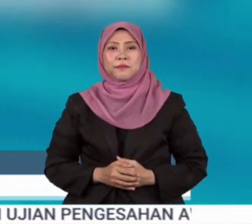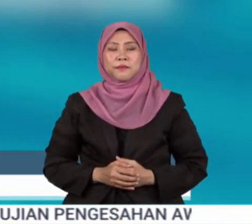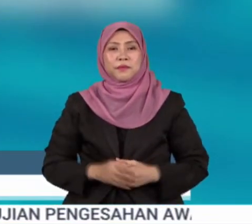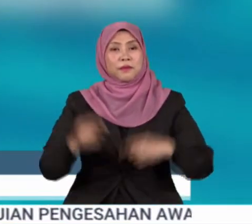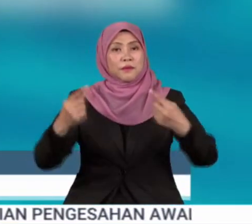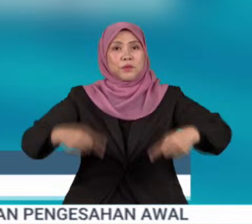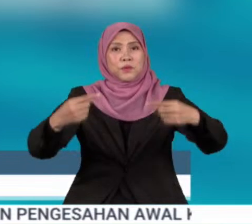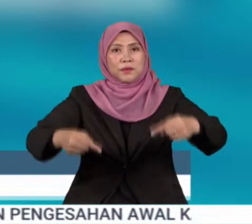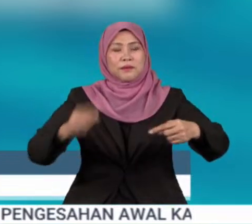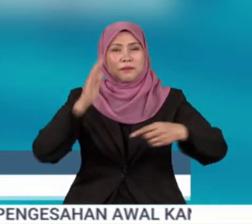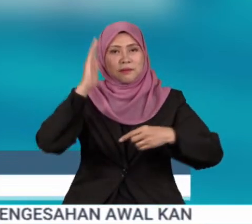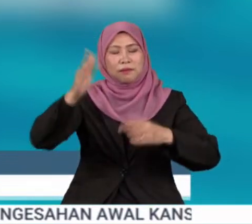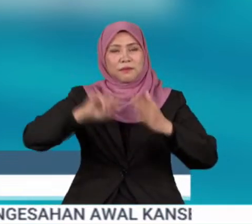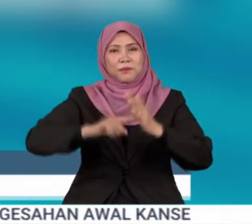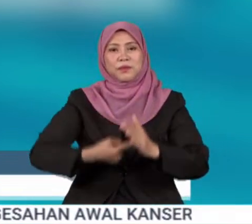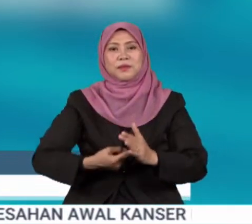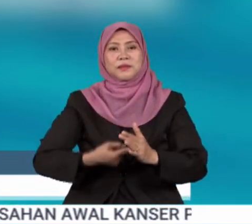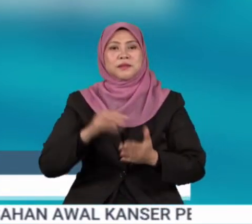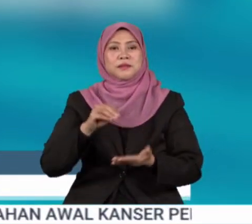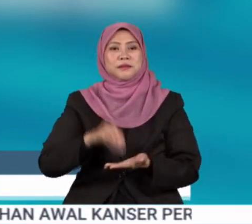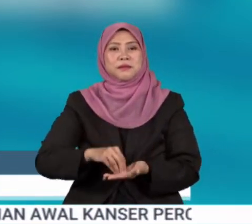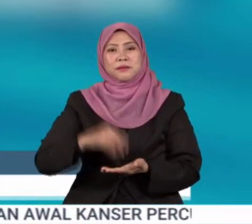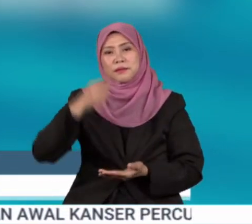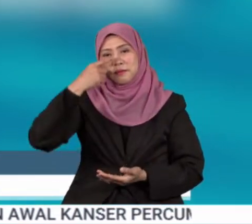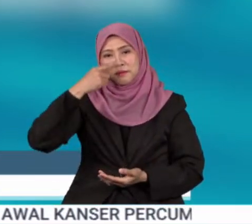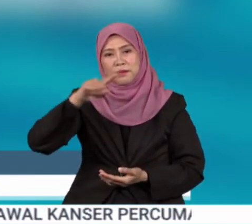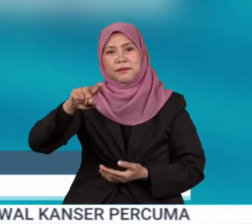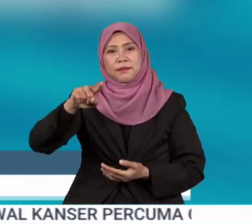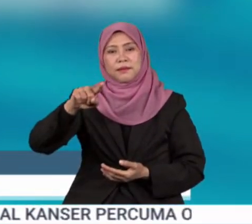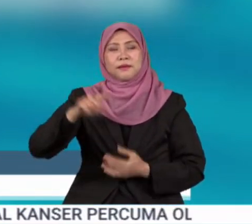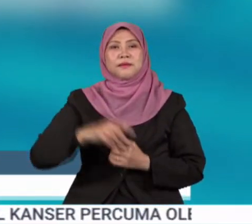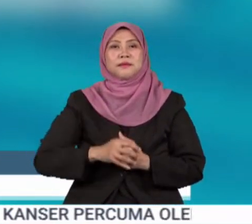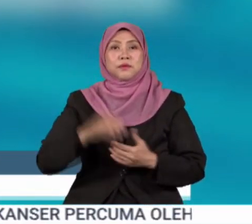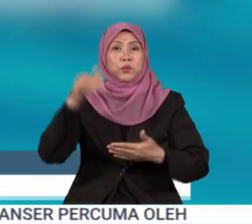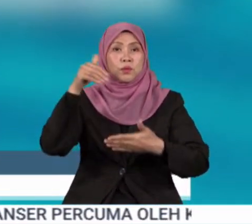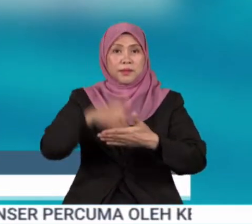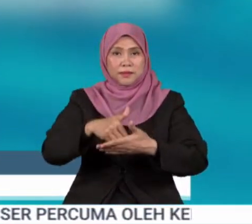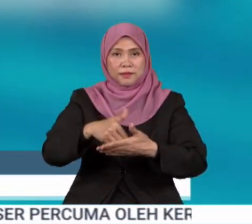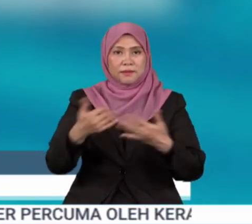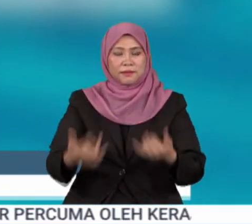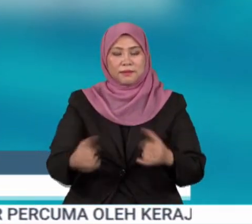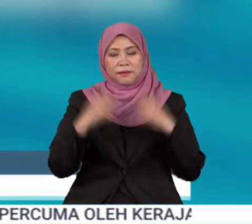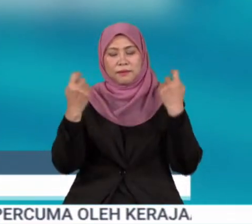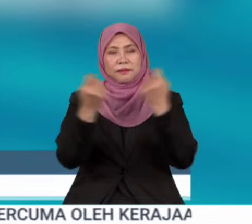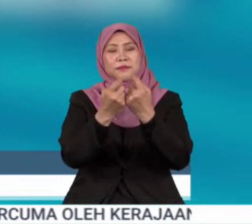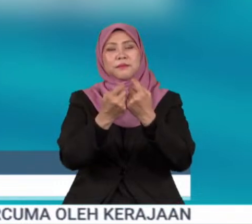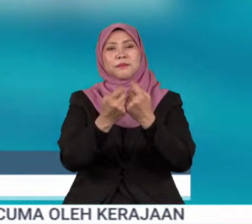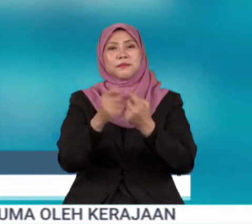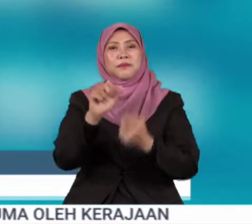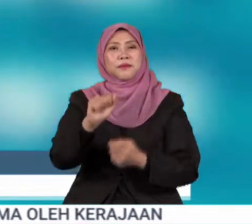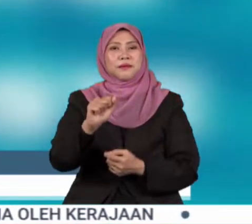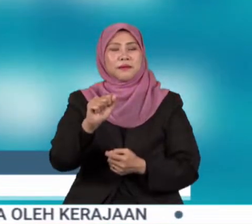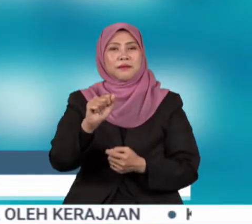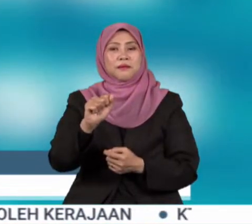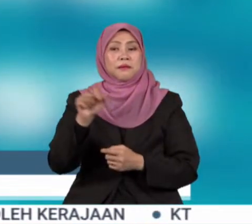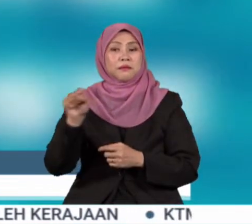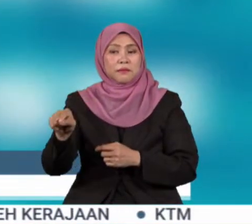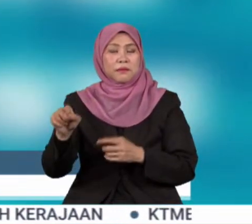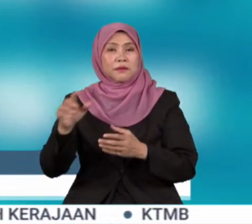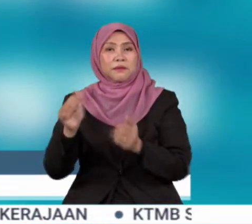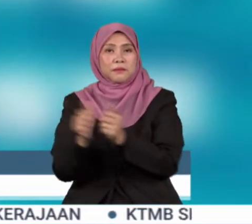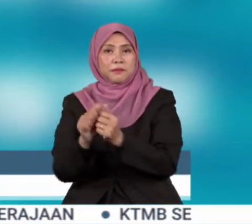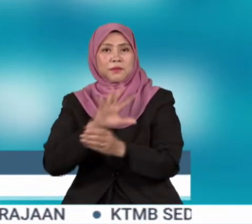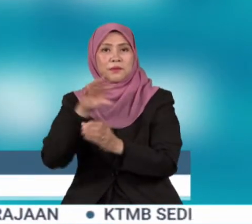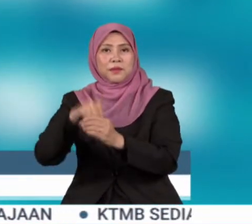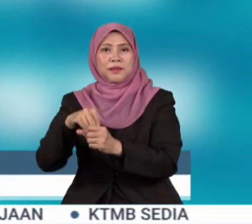Kejohanan tersebut akan berlangsung di Chonburi, Thailand. Pada majlis undian hari ini, pasukan bimbingan E Ella Varasan turut diundi bersama